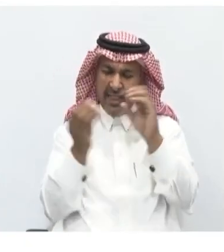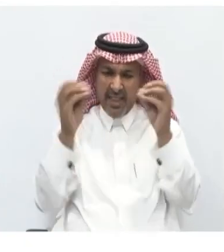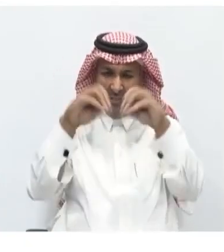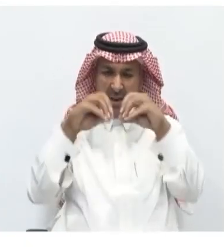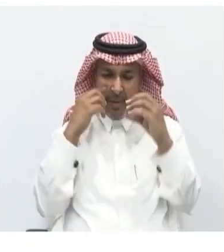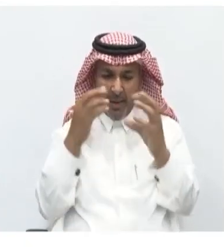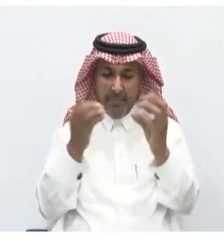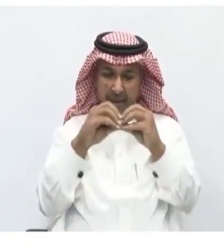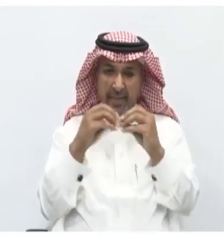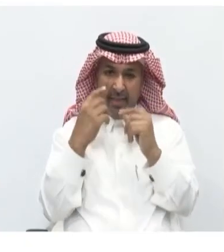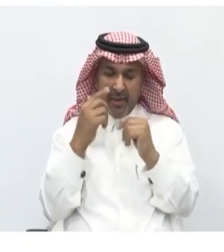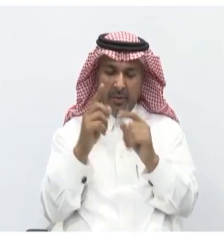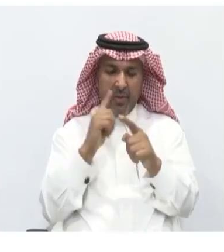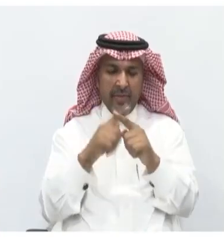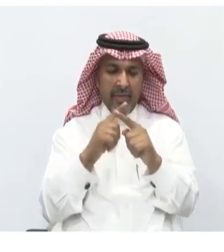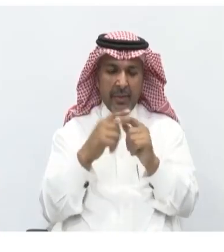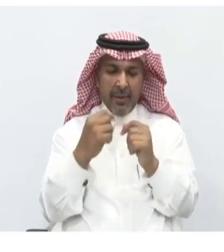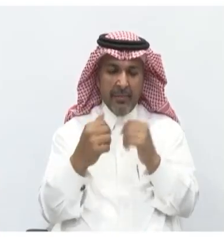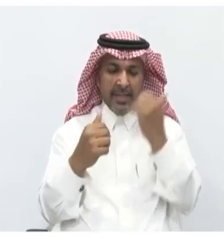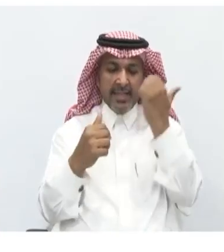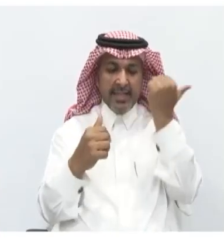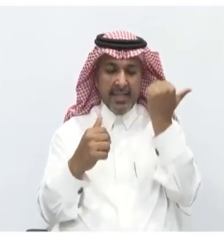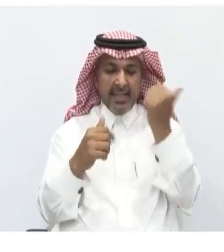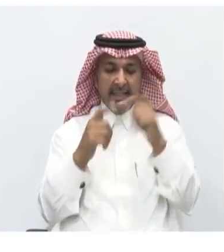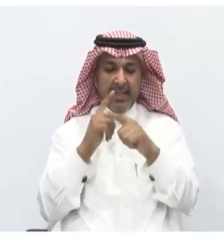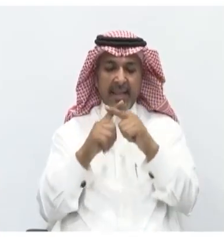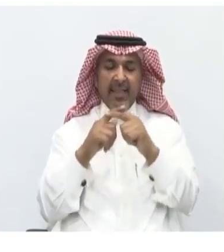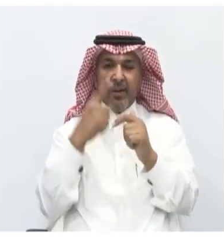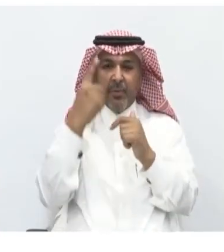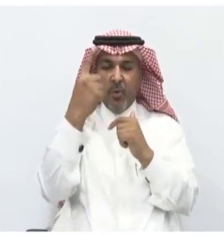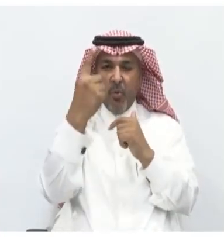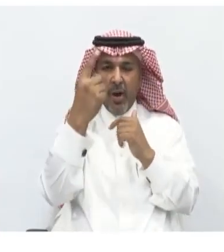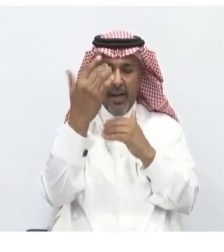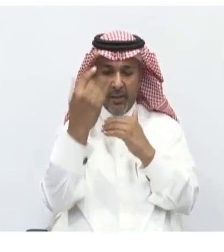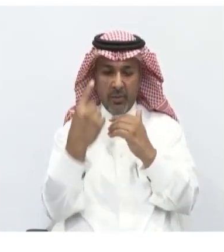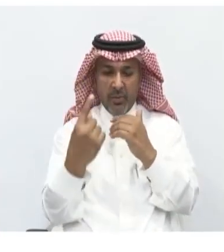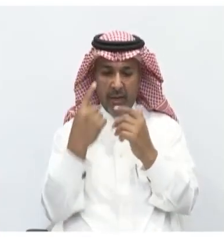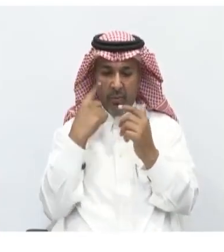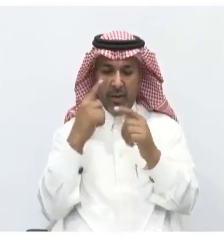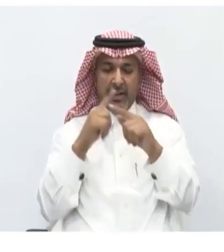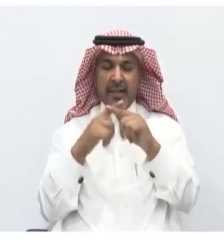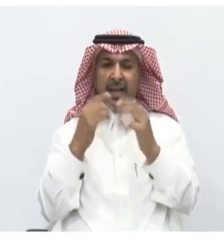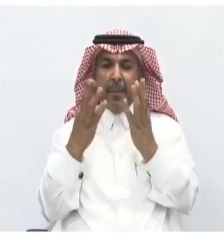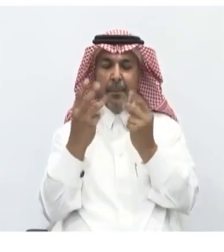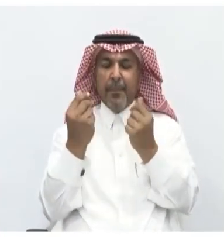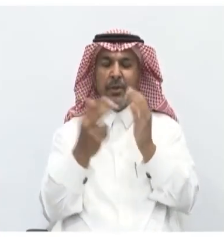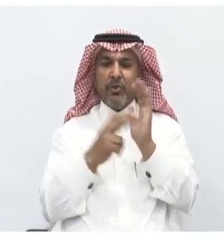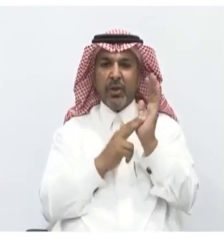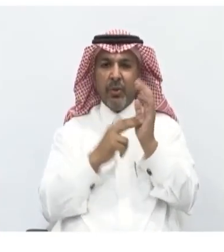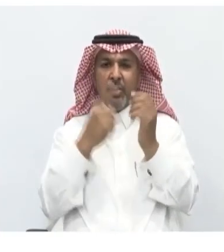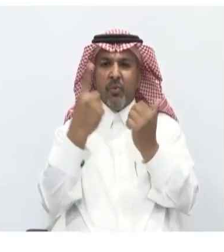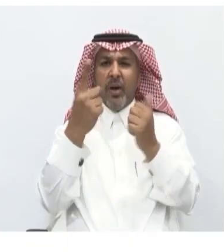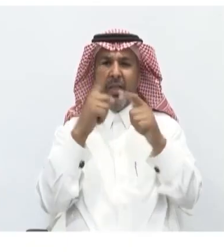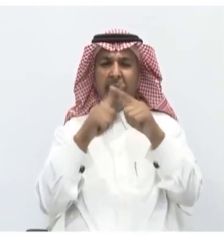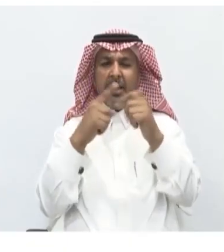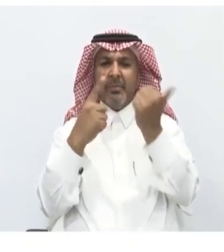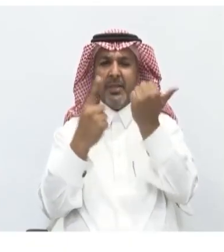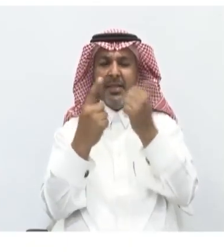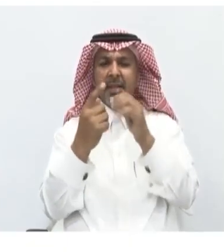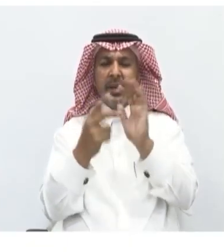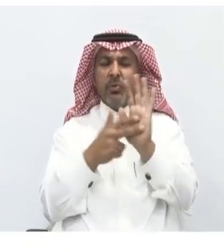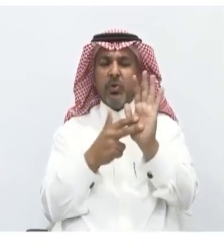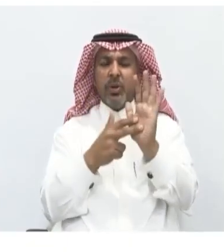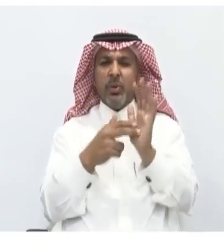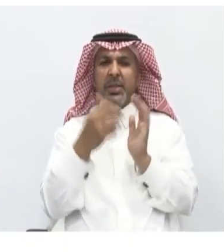مضروبه في الكتله الكتله الهيدروجين واحد فاصله صفر ثمانيه على واحد مول نفس الطريقه لا نريد